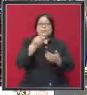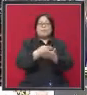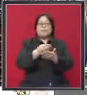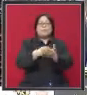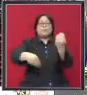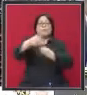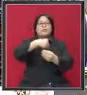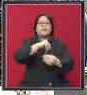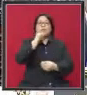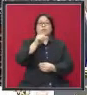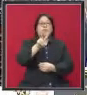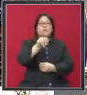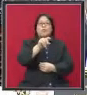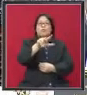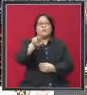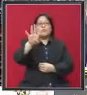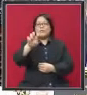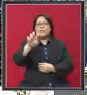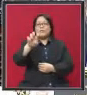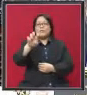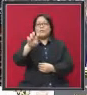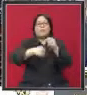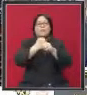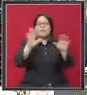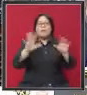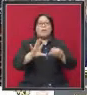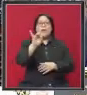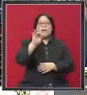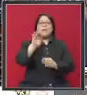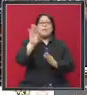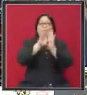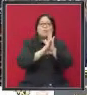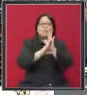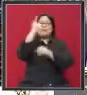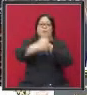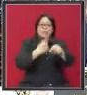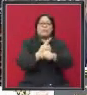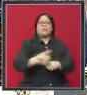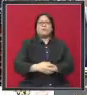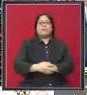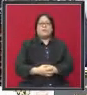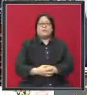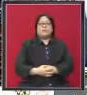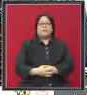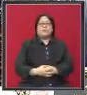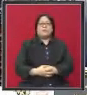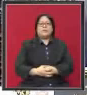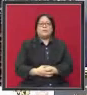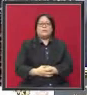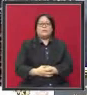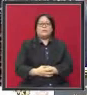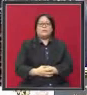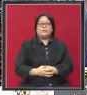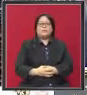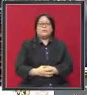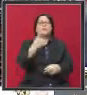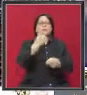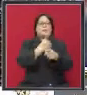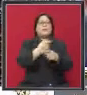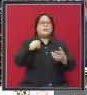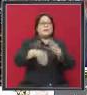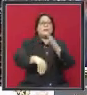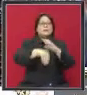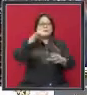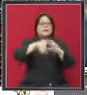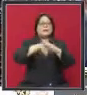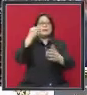duit kemasukannya bukan 20 atau 30 bilion atau 40 bilion setahun, ialah 80 bilion ringgit setahun. Ya. Memang betul.